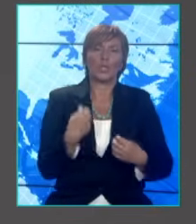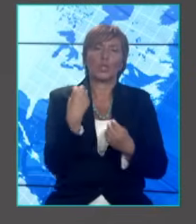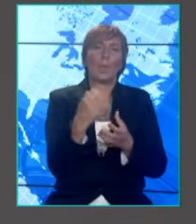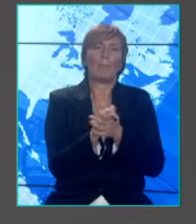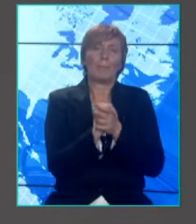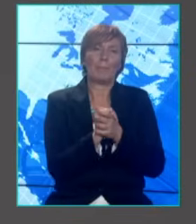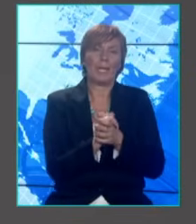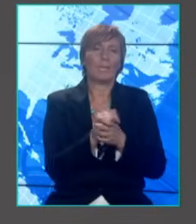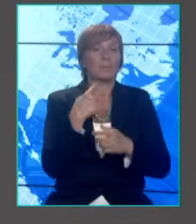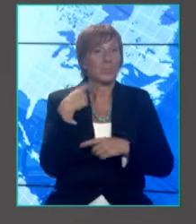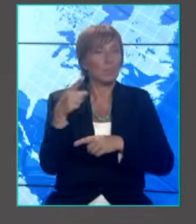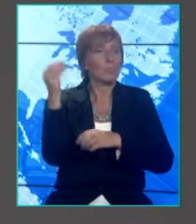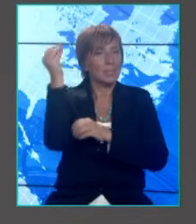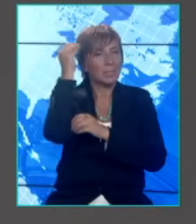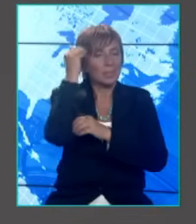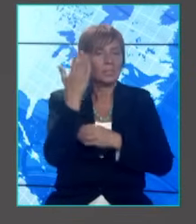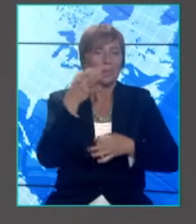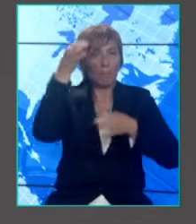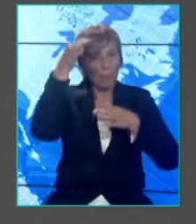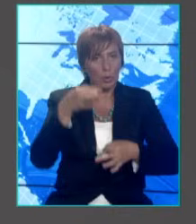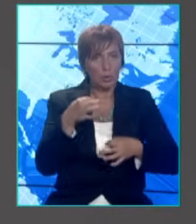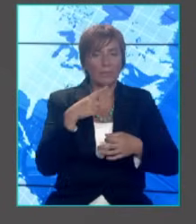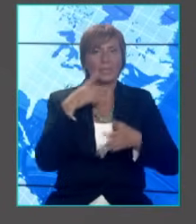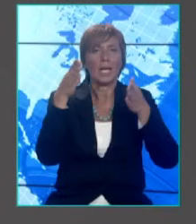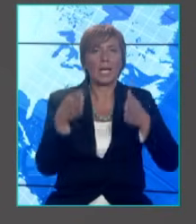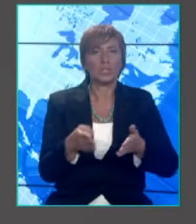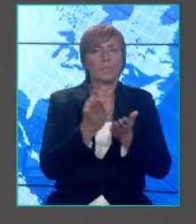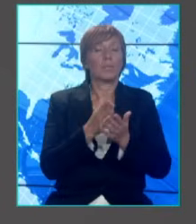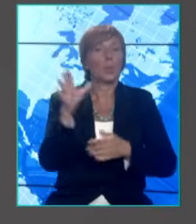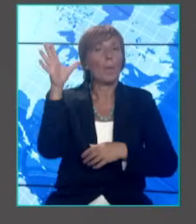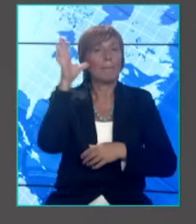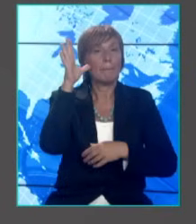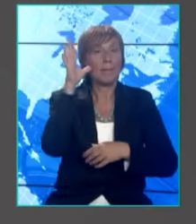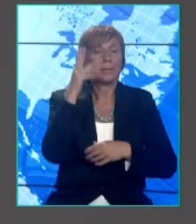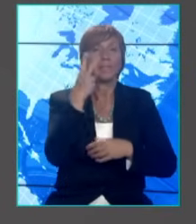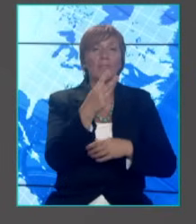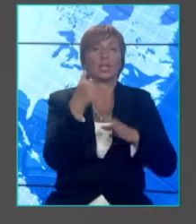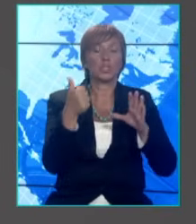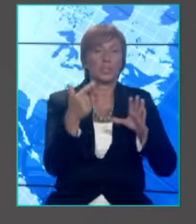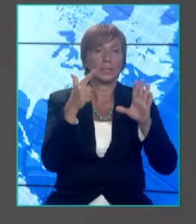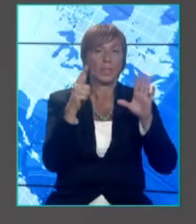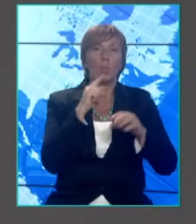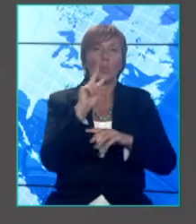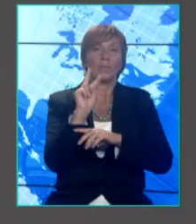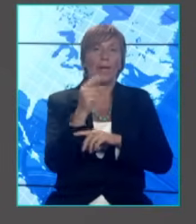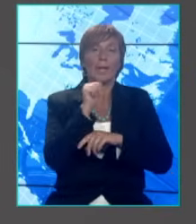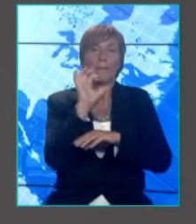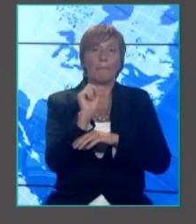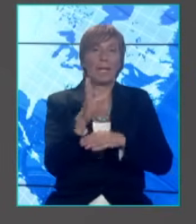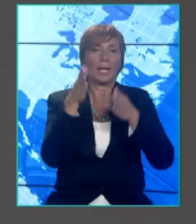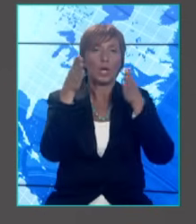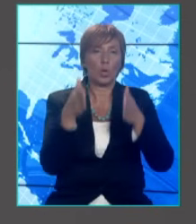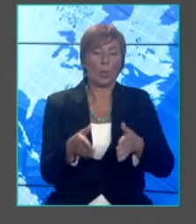i kolegu. Sjećat ćemo ga se s poštovanjem. Sahrana će biti obavljena u petak, 26.7. u 12.15.